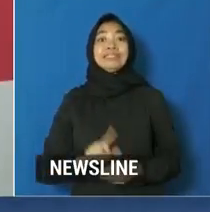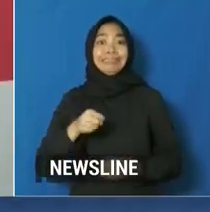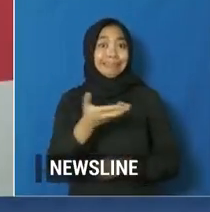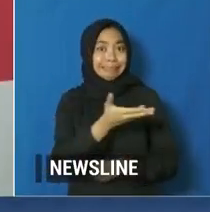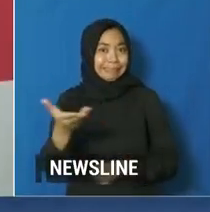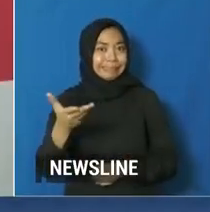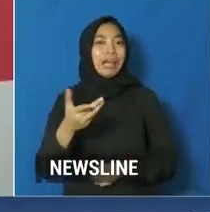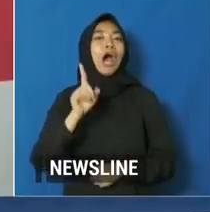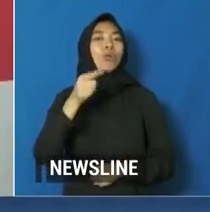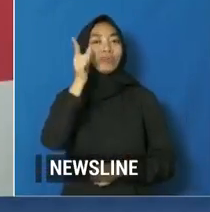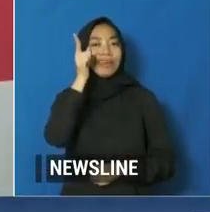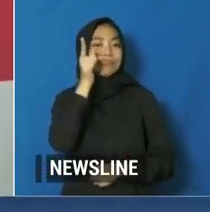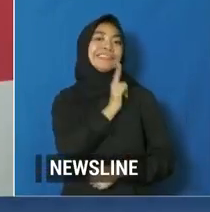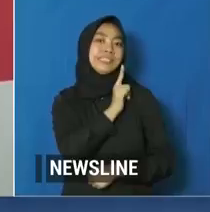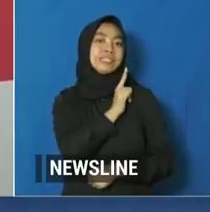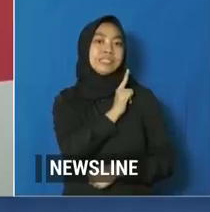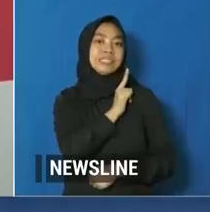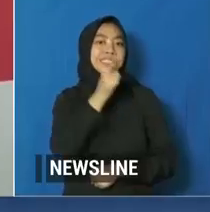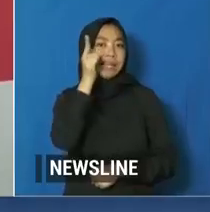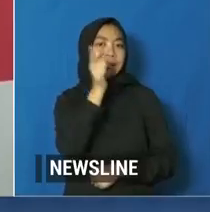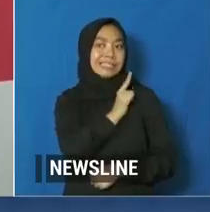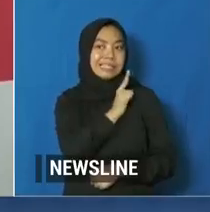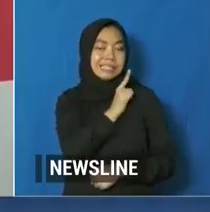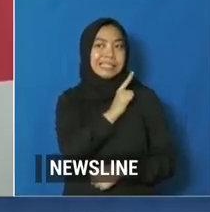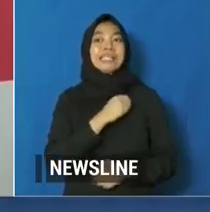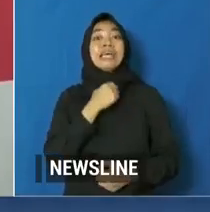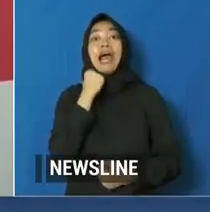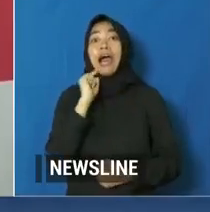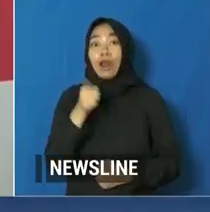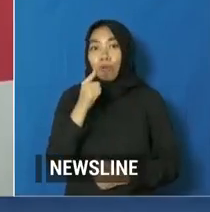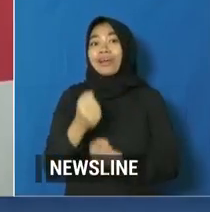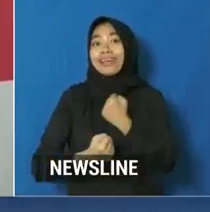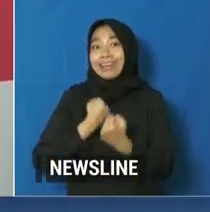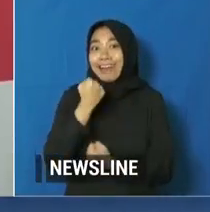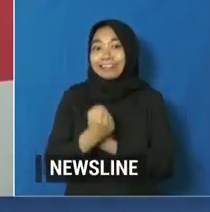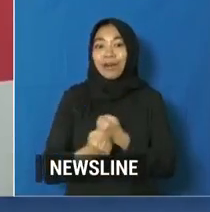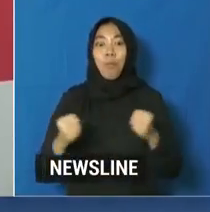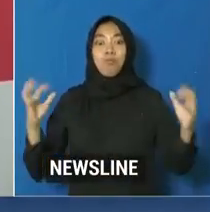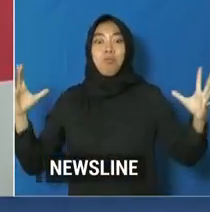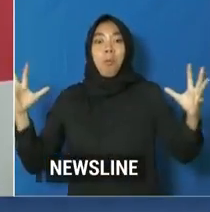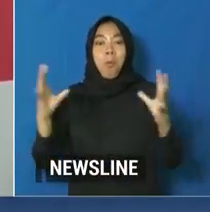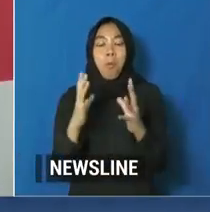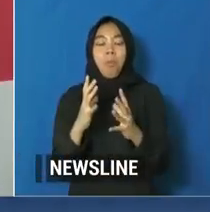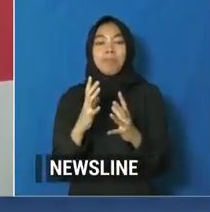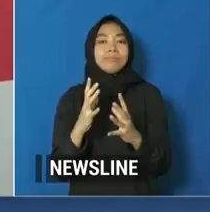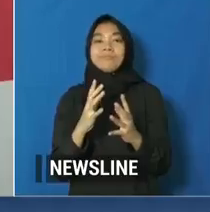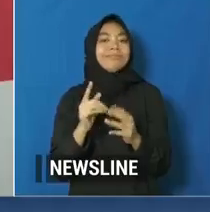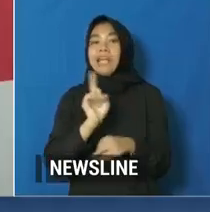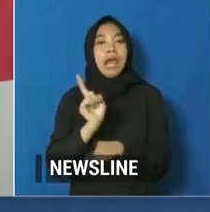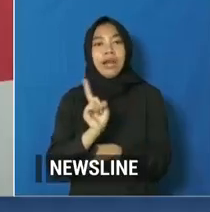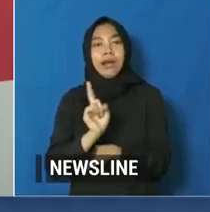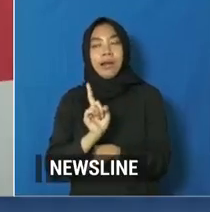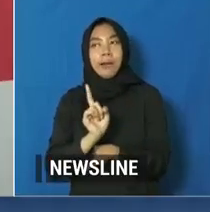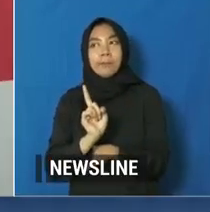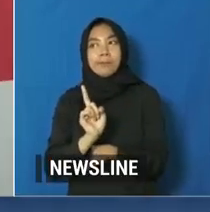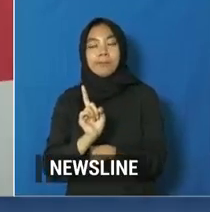dari seluruh komponen masyarakat untuk tidak melaksanakan kegiatan-kegiatan yang mengerahkan banyak orang dalam